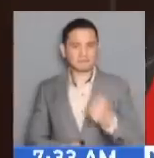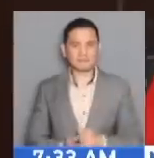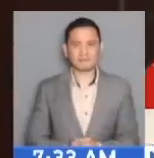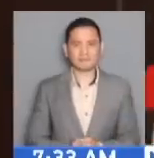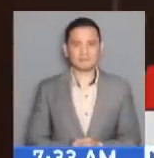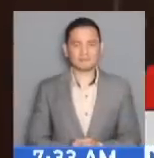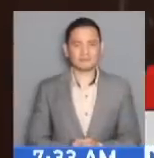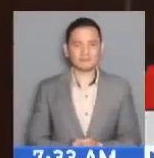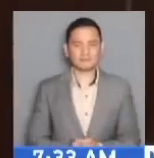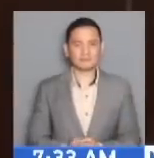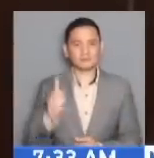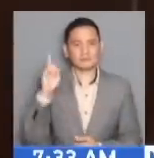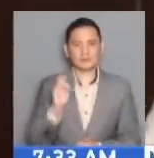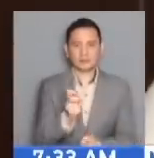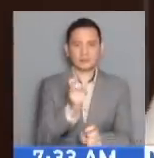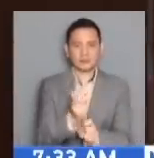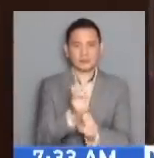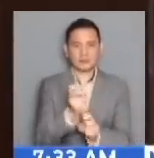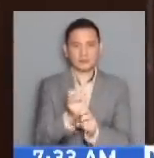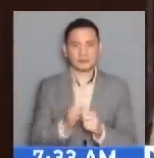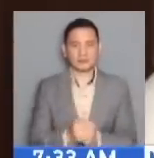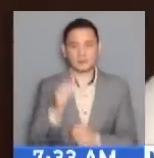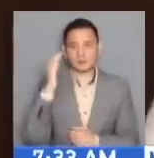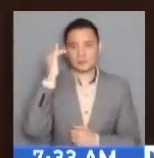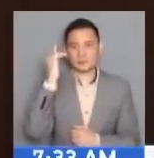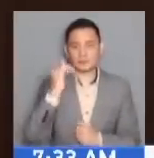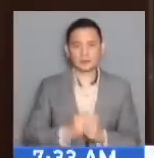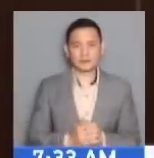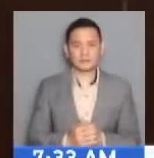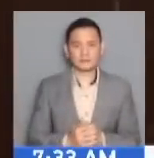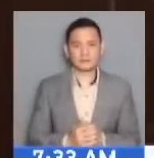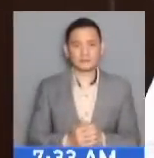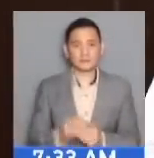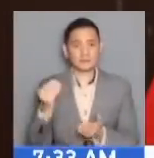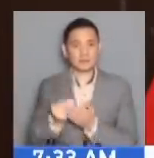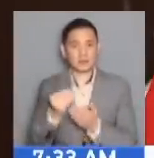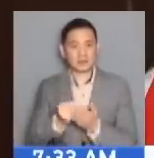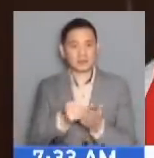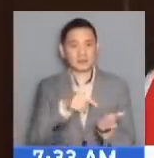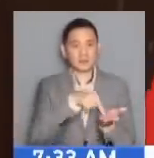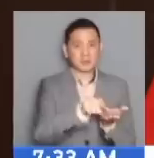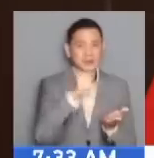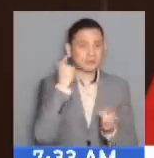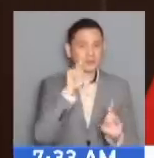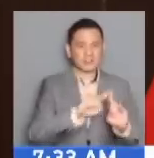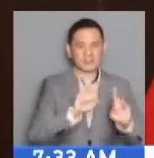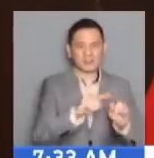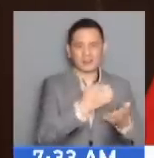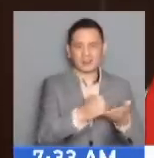Mahirap po kasi imbes na mapunta po sa pangkain yung allowance na pinabahan namin